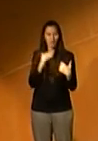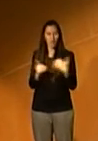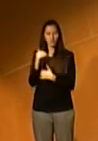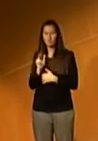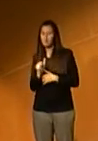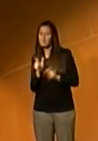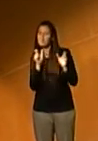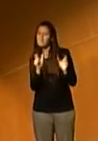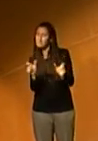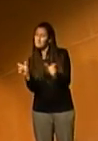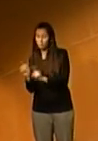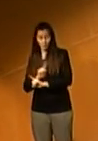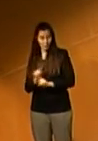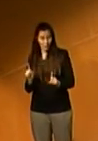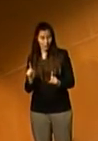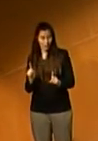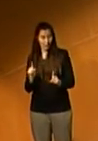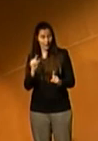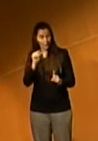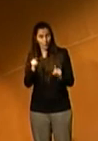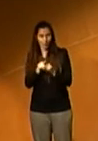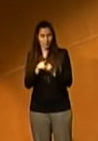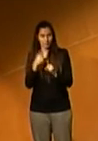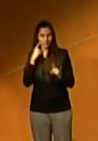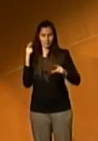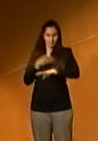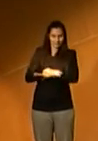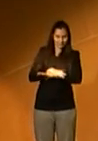Donc, on est à la fois un peu transparent, mais